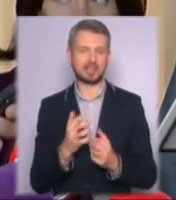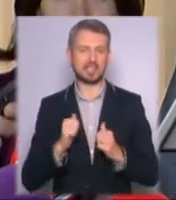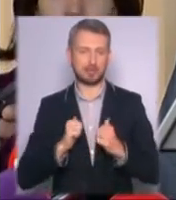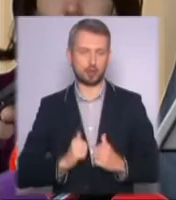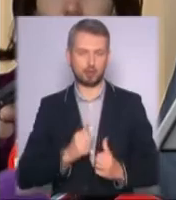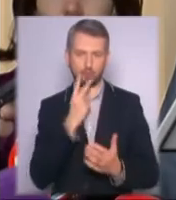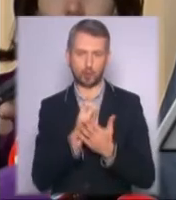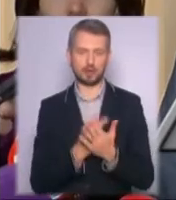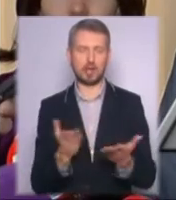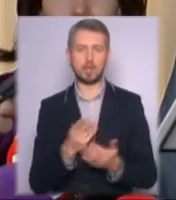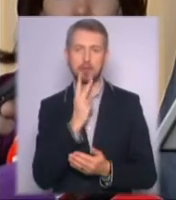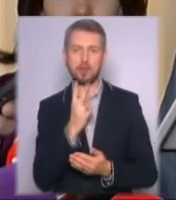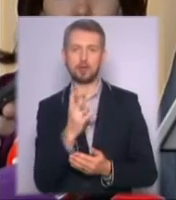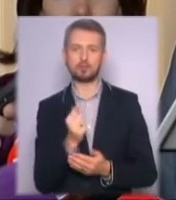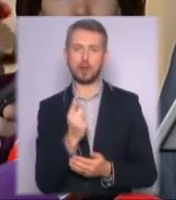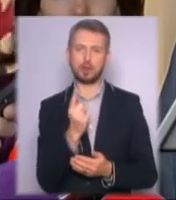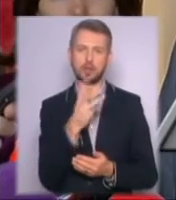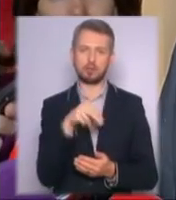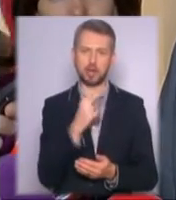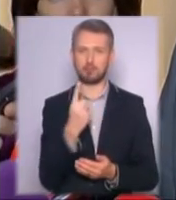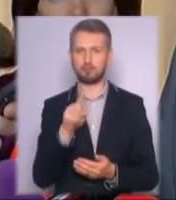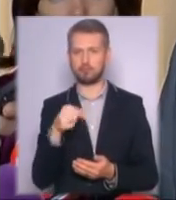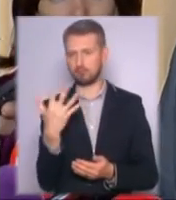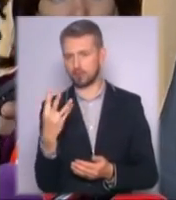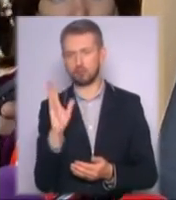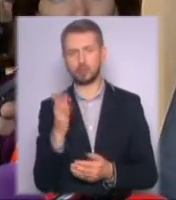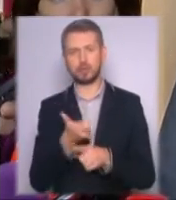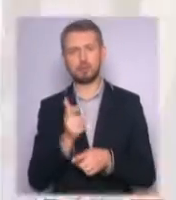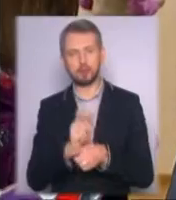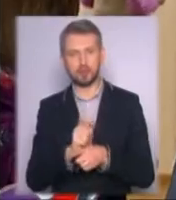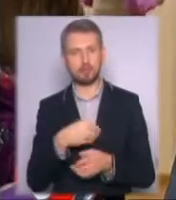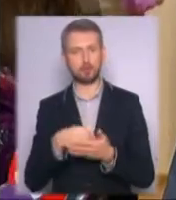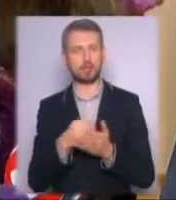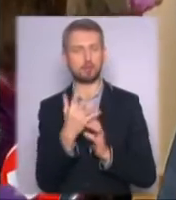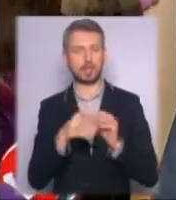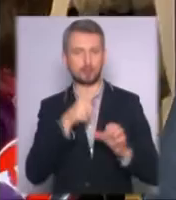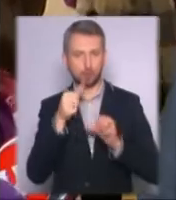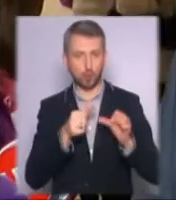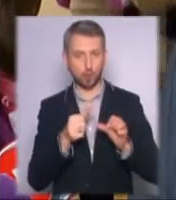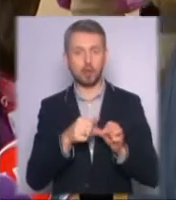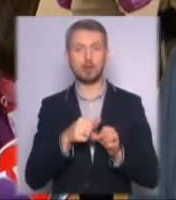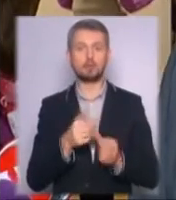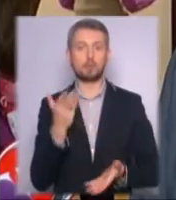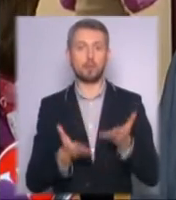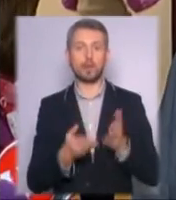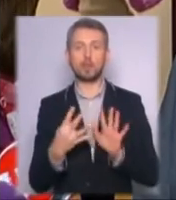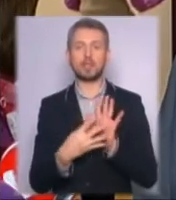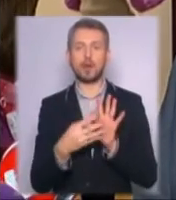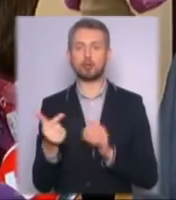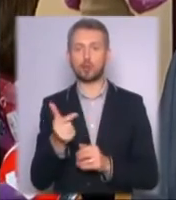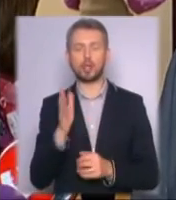бачимо, десь на мільярд-півтора буде перевищувати бюджет 2015 року. Ймовірно, що 9 грудня